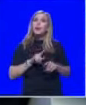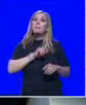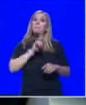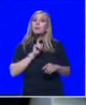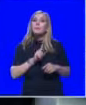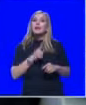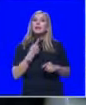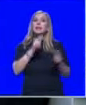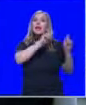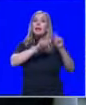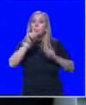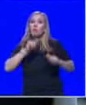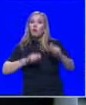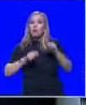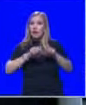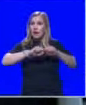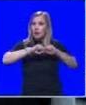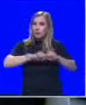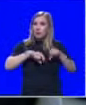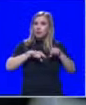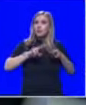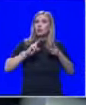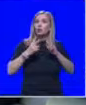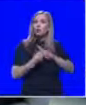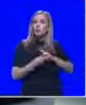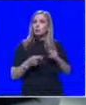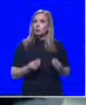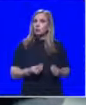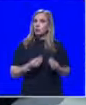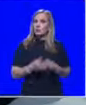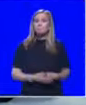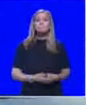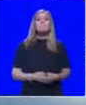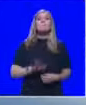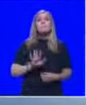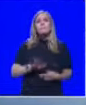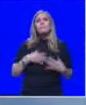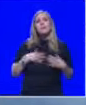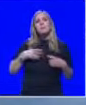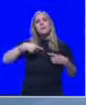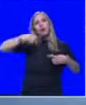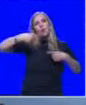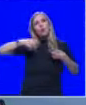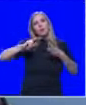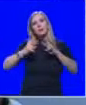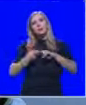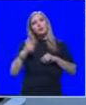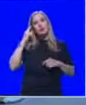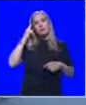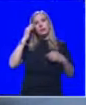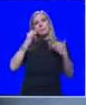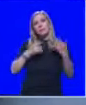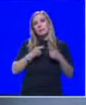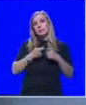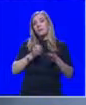ли да изиграе оздравителен ефект за тази некоалиция? При ротацията вече може да се мисли, да се направи една оценка наистина